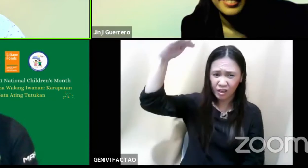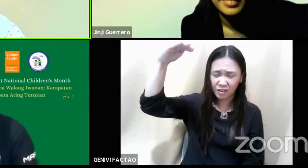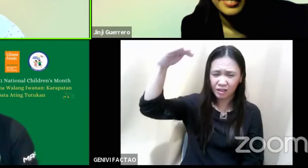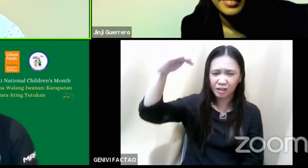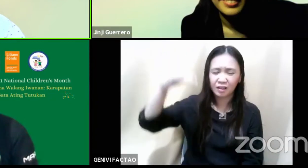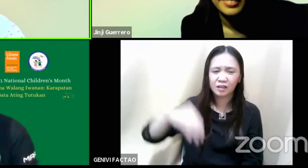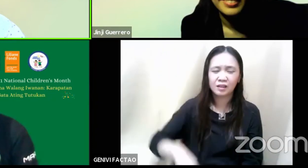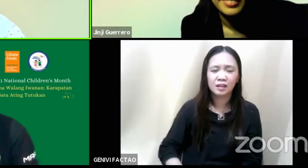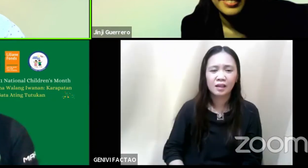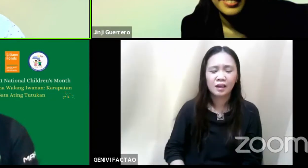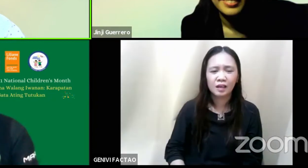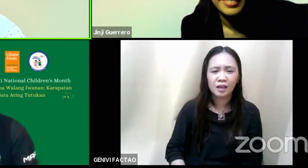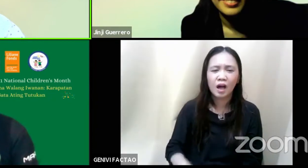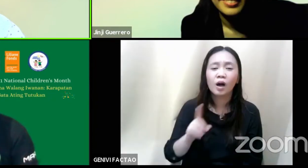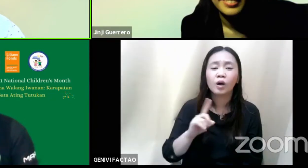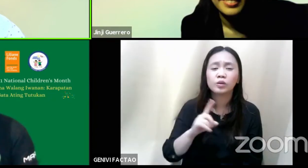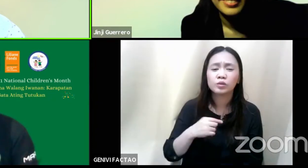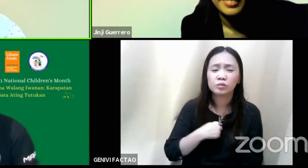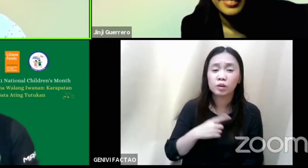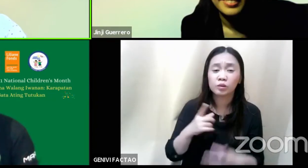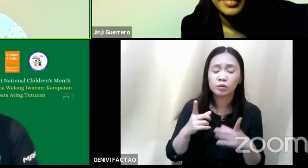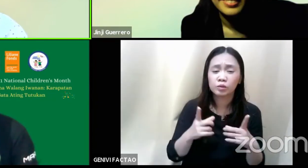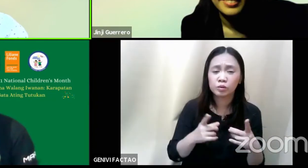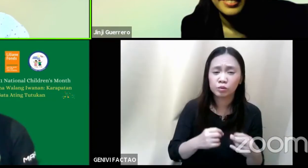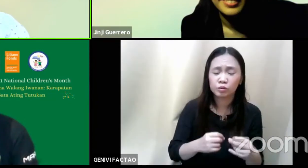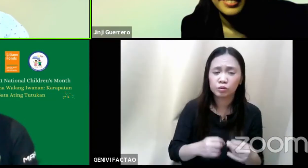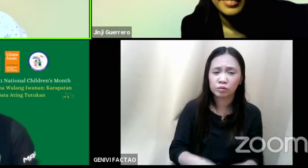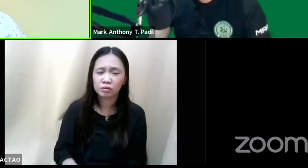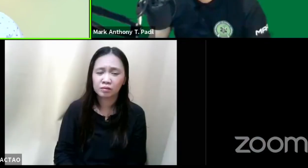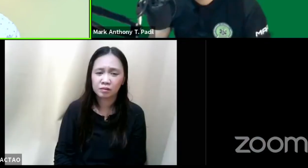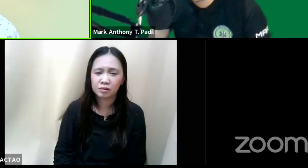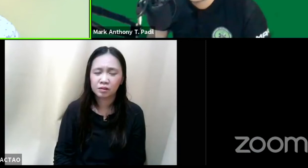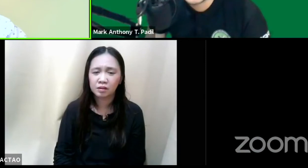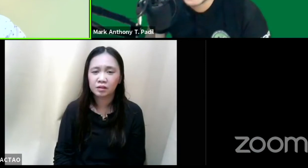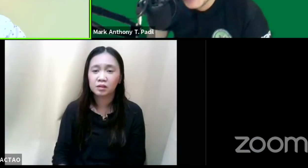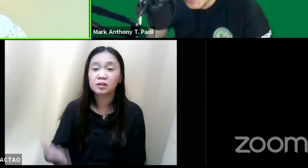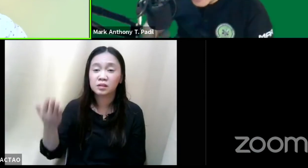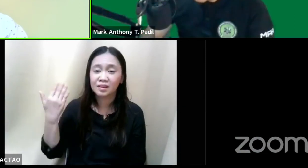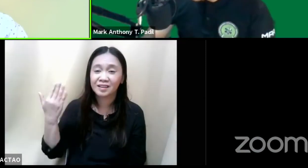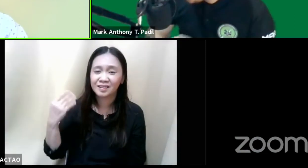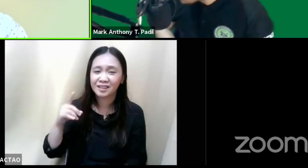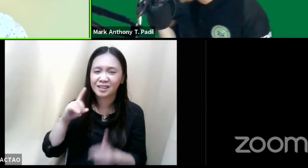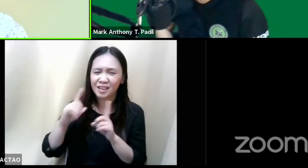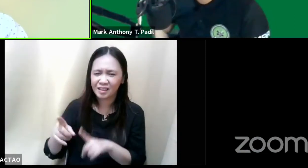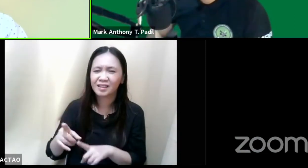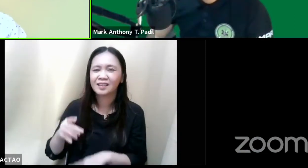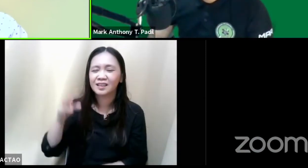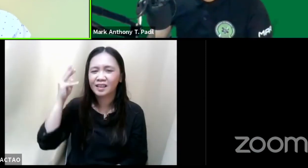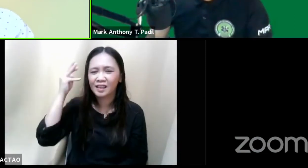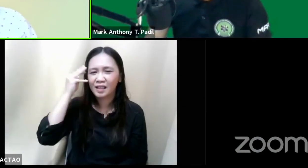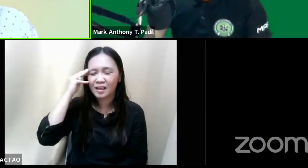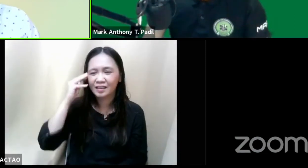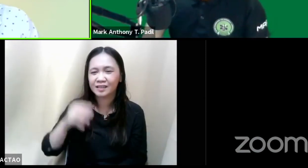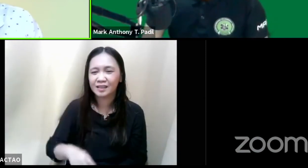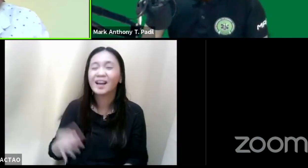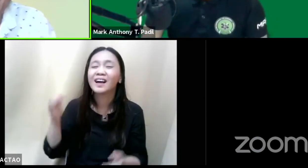pwede kong gawin? O yun. Parang sinagot mo na rin yan kanina, Teacher Mark. Ulitin mo nga kung paano niya tinuruan